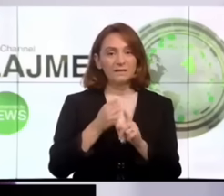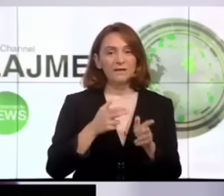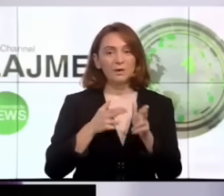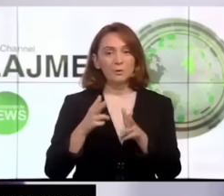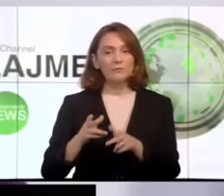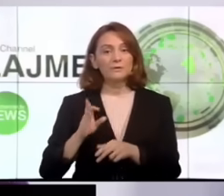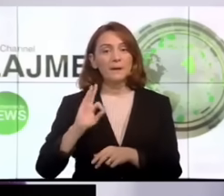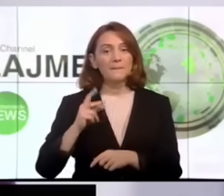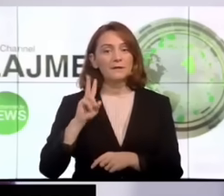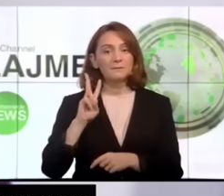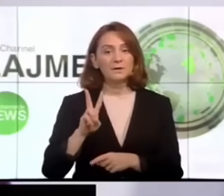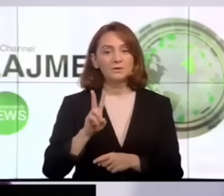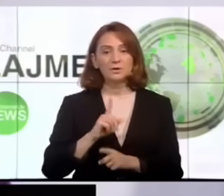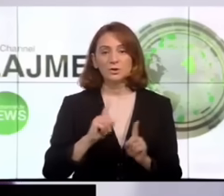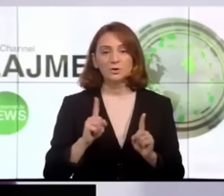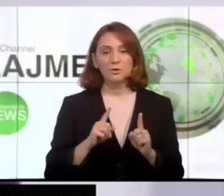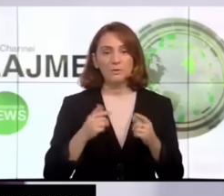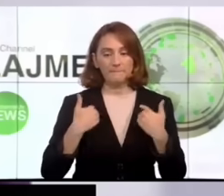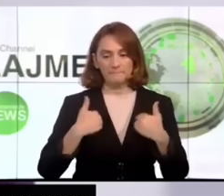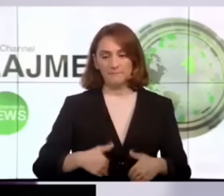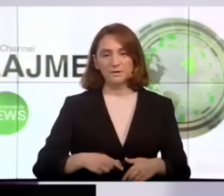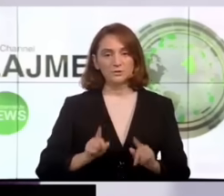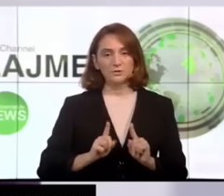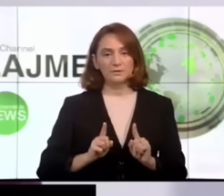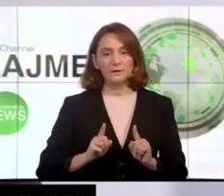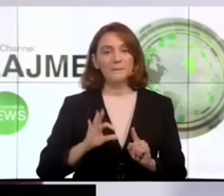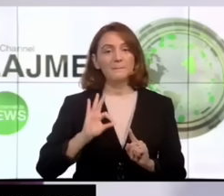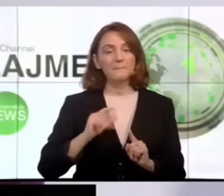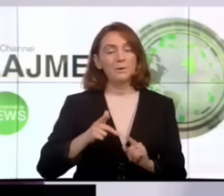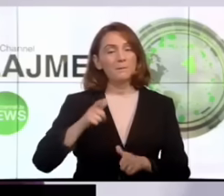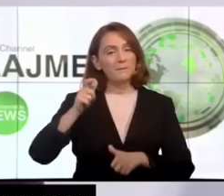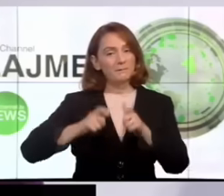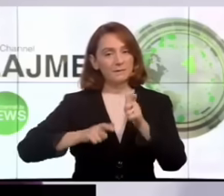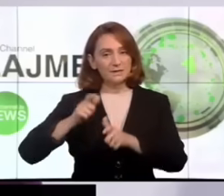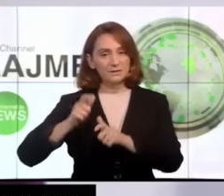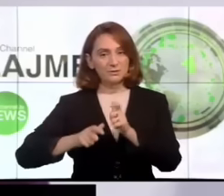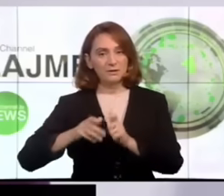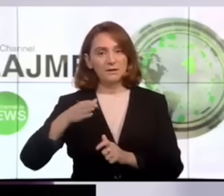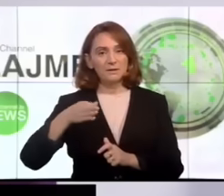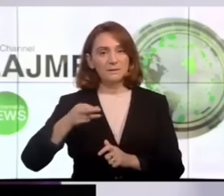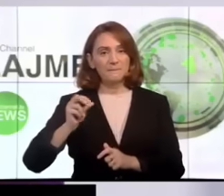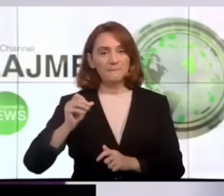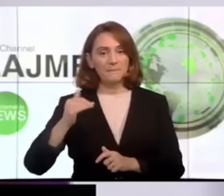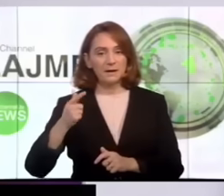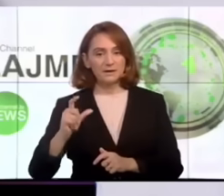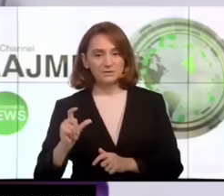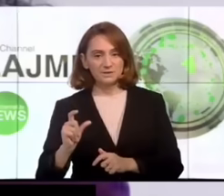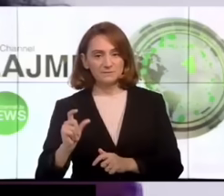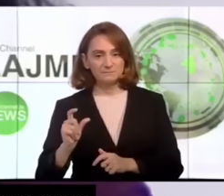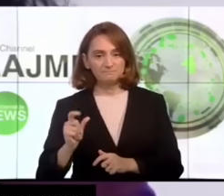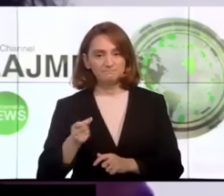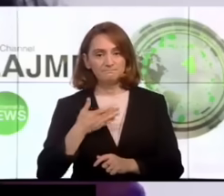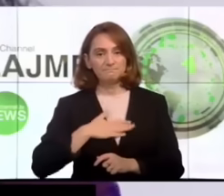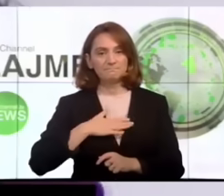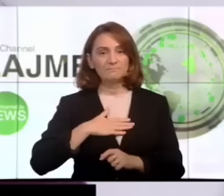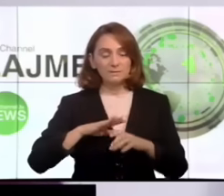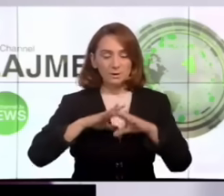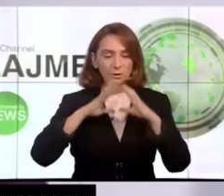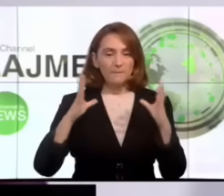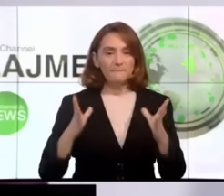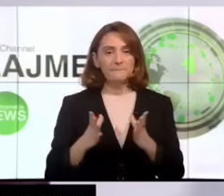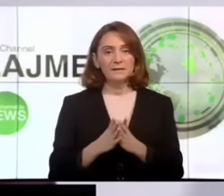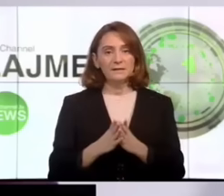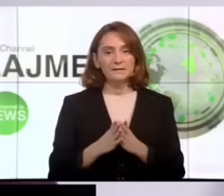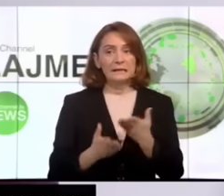demokraci nuk është kurrë një luftë individuale, por një përpjekje kolektive. Ajo na përket të gjithëve ne. Dhe nëse